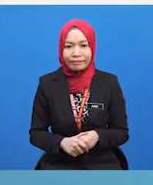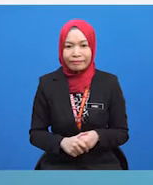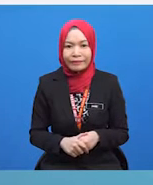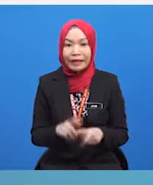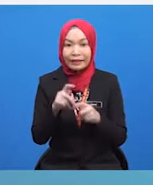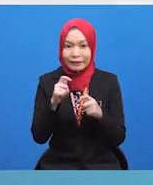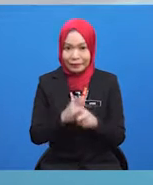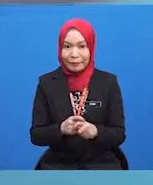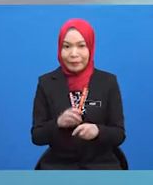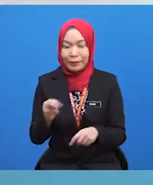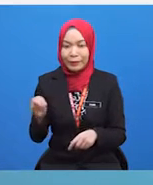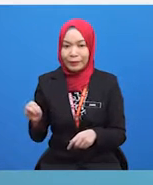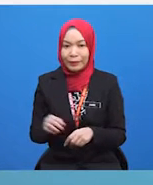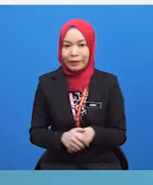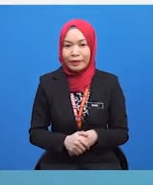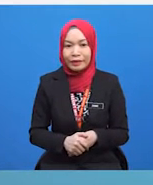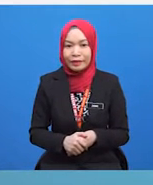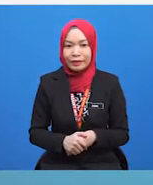Tepat sekali murid-murid.